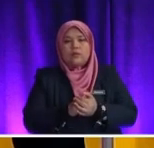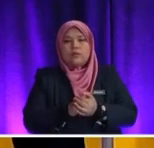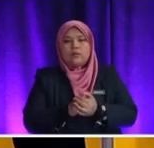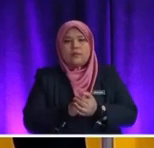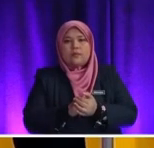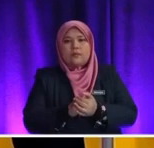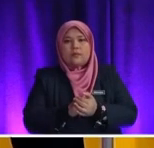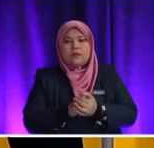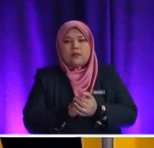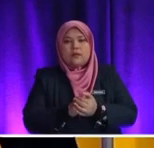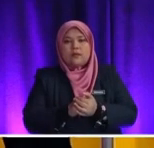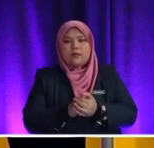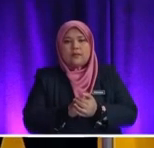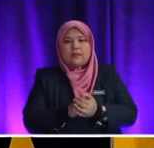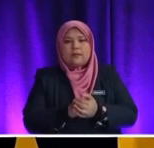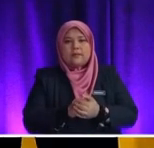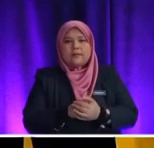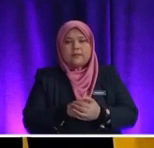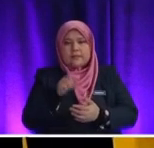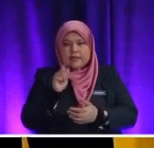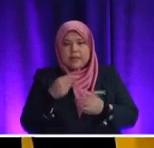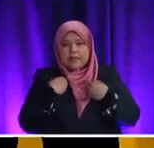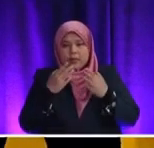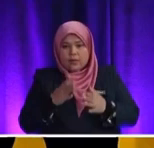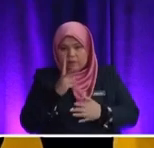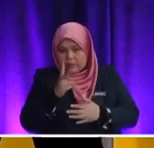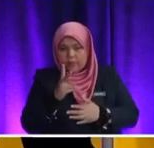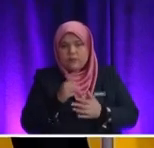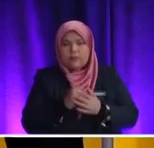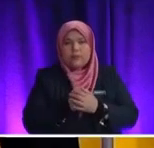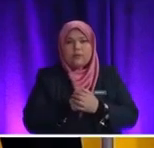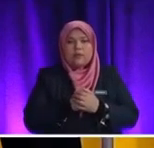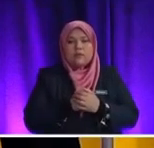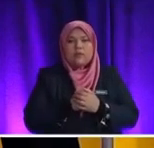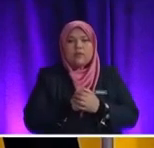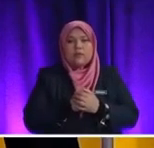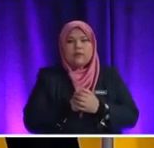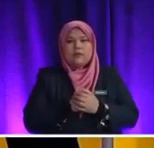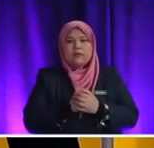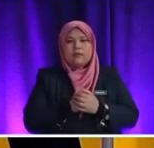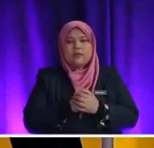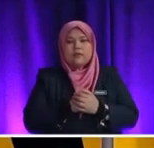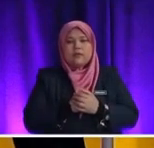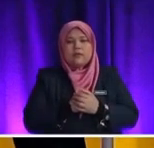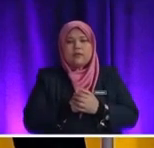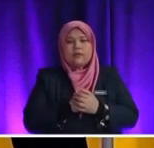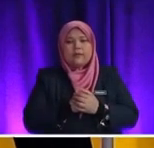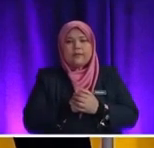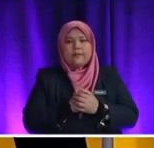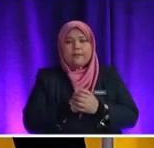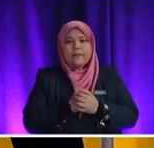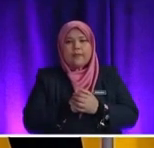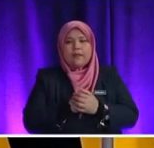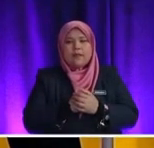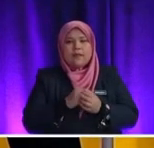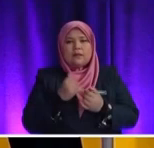jika Nah coba di rumah oke oke untuk itu Sama juga seperti ya eksperimen 1 dan 2 isu tengok dulu